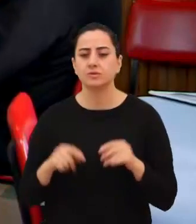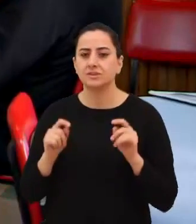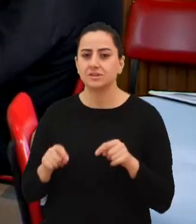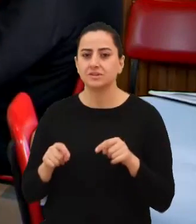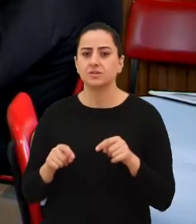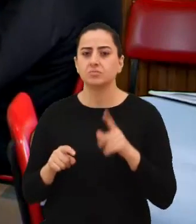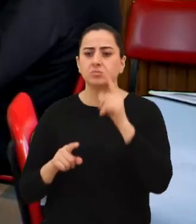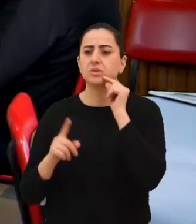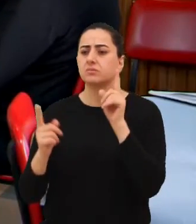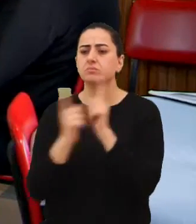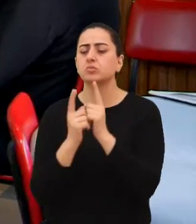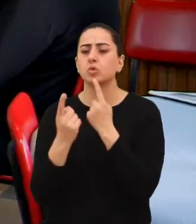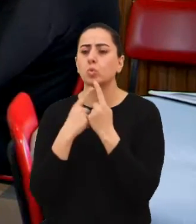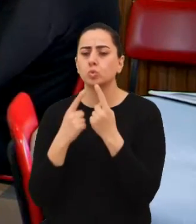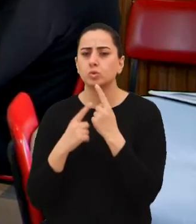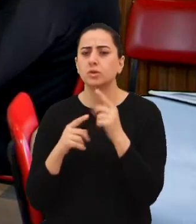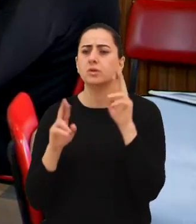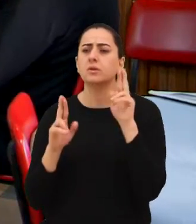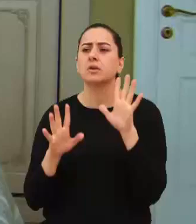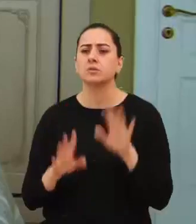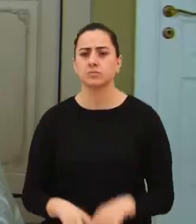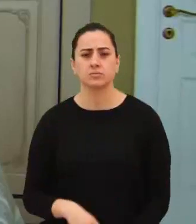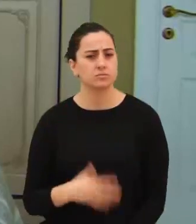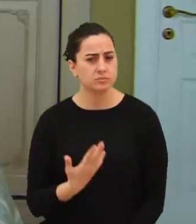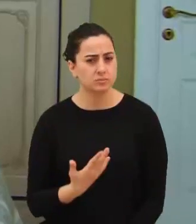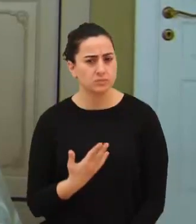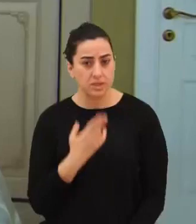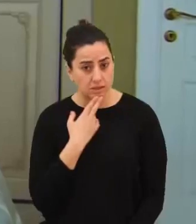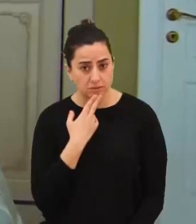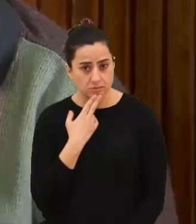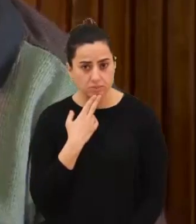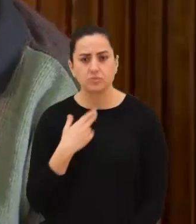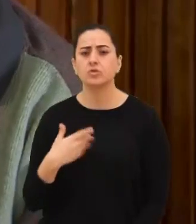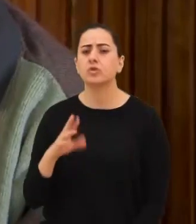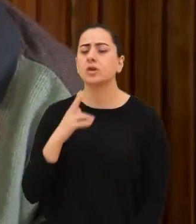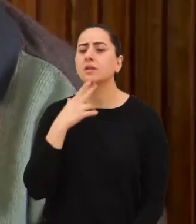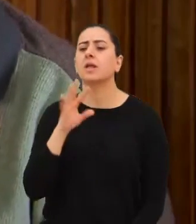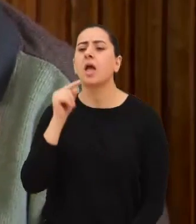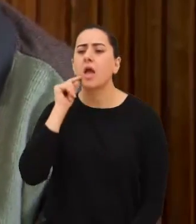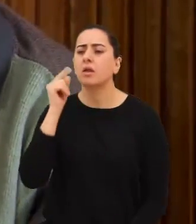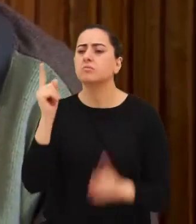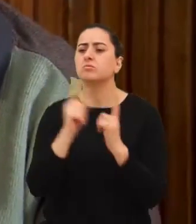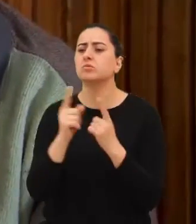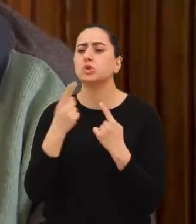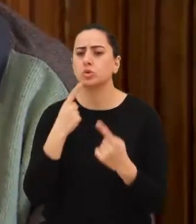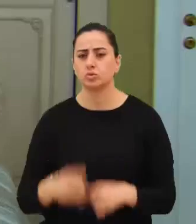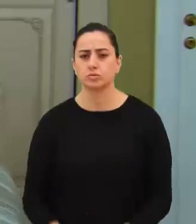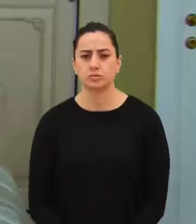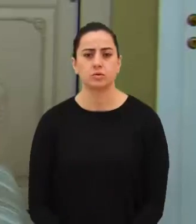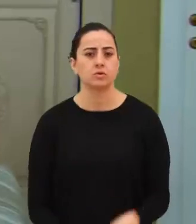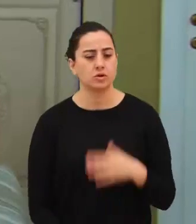anda birisiyle konuşuyor. Tanıdık biri değil ama. Ne? Kadın mı yoksa? Yok bay bay. Adamla konuşuyor